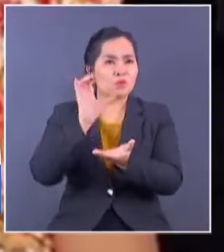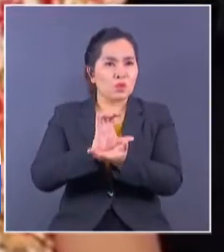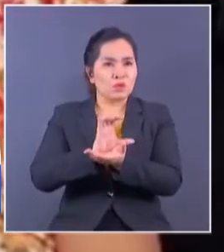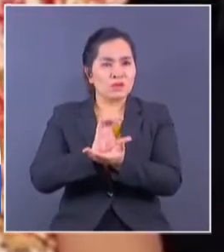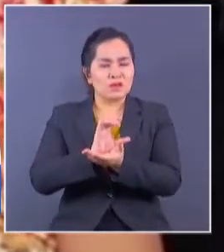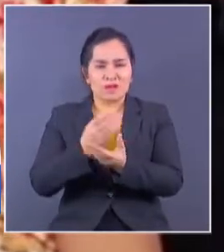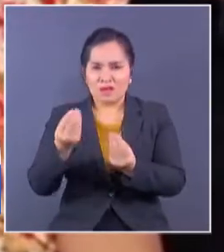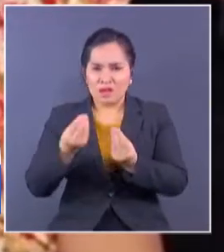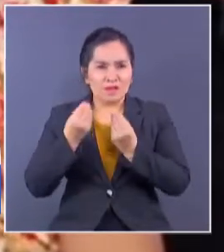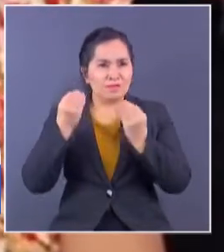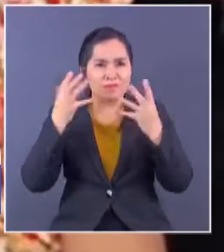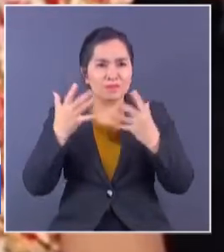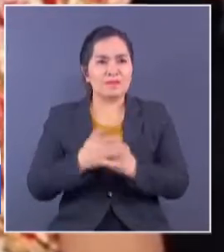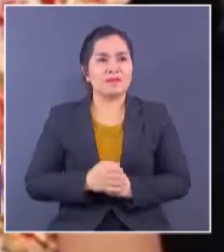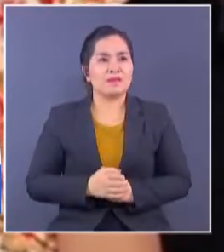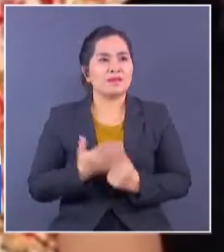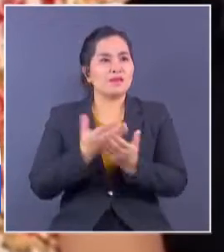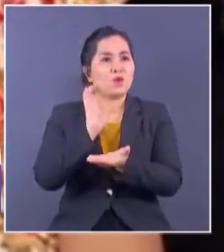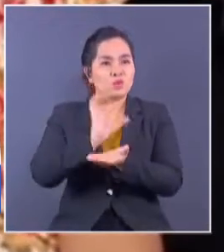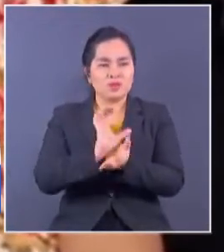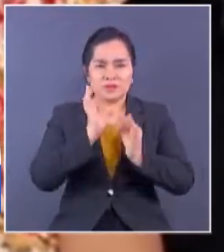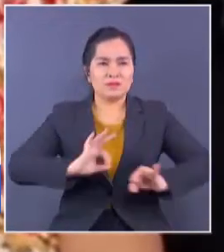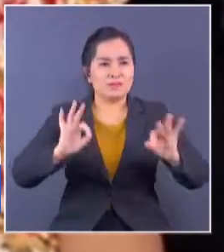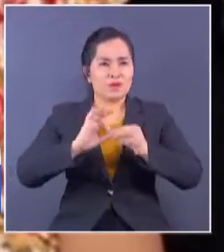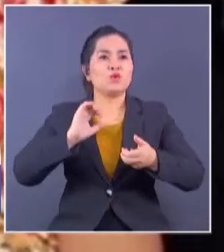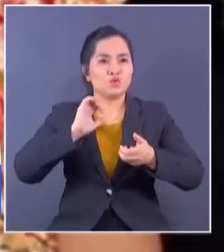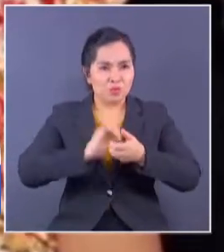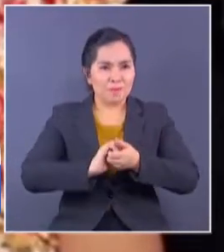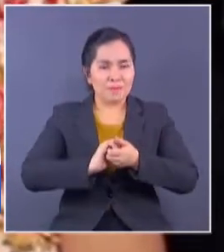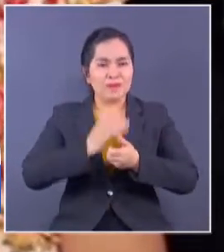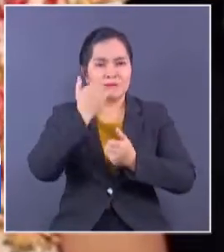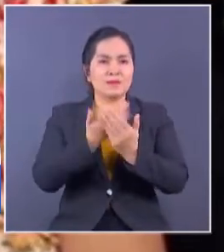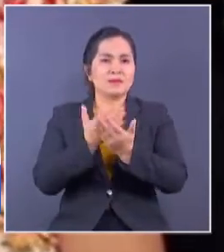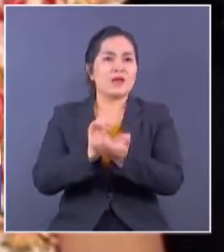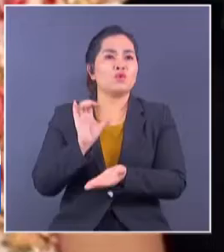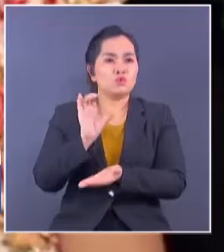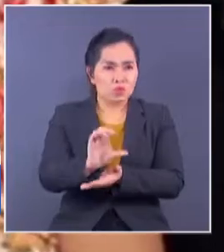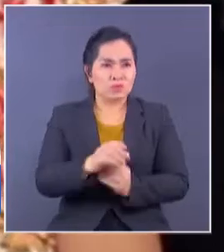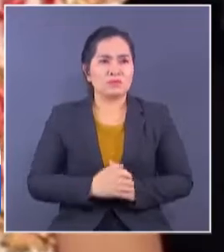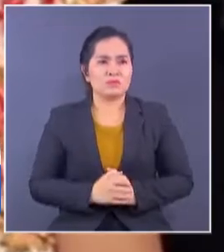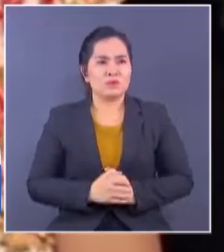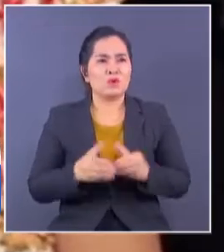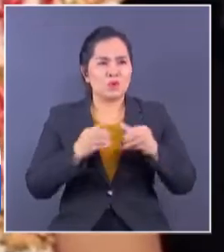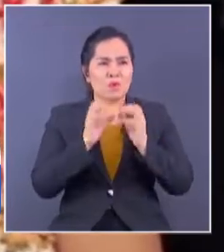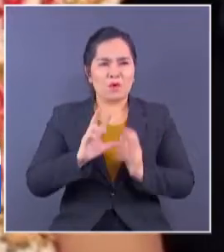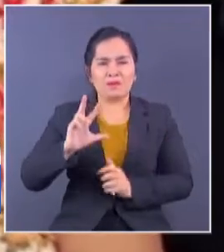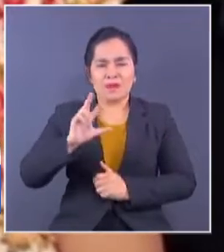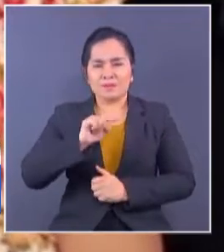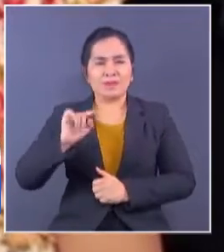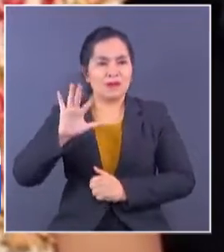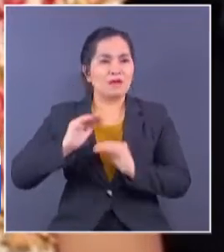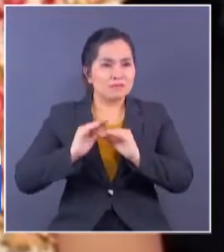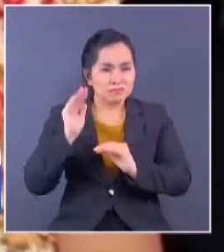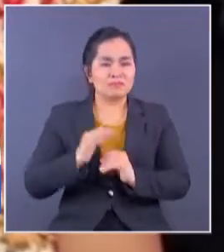ร่วมเงินกองทุนเงินกองทุนมาต้องจับมือกันลงทุนเออยังน้อยกลุ่มหนึ่งสามคนหรือ